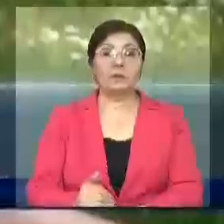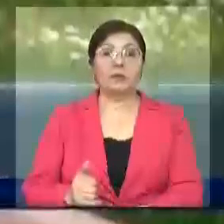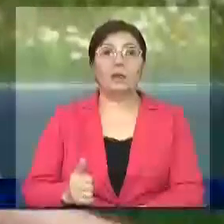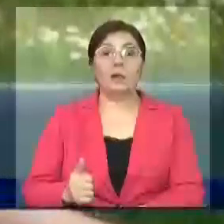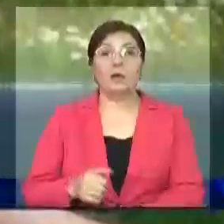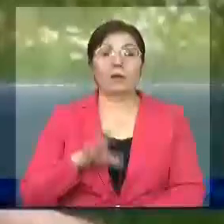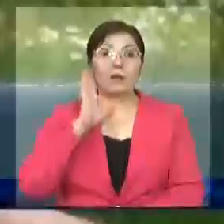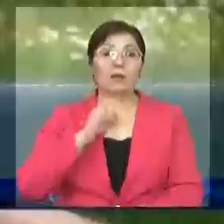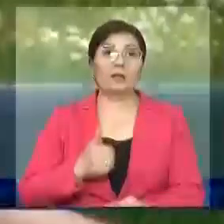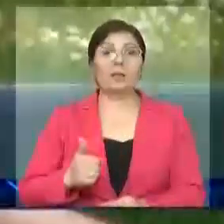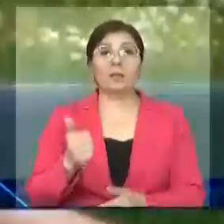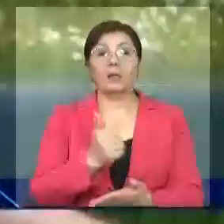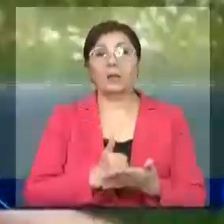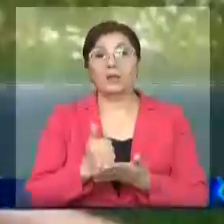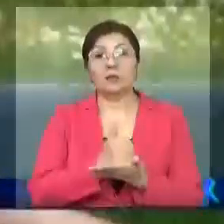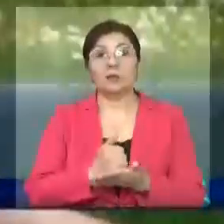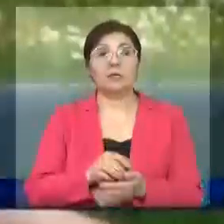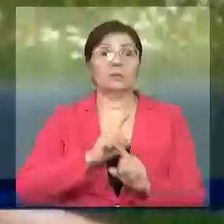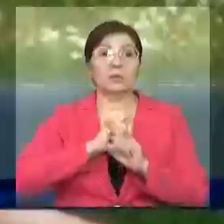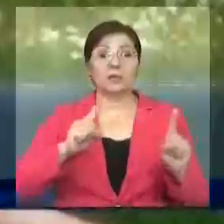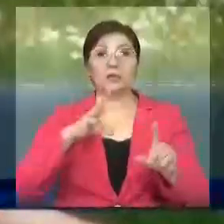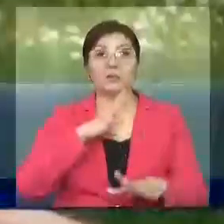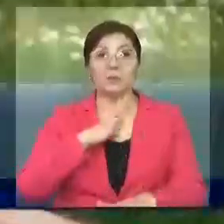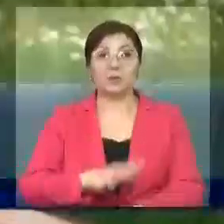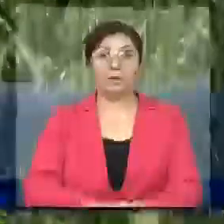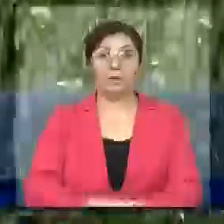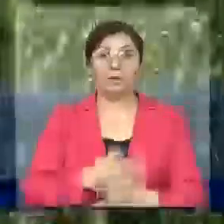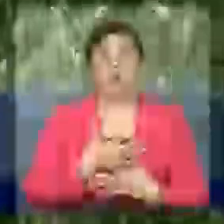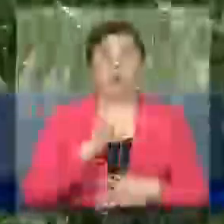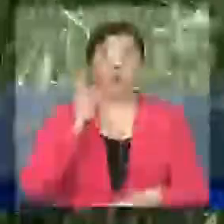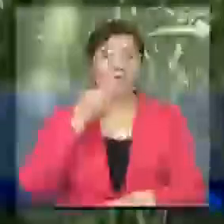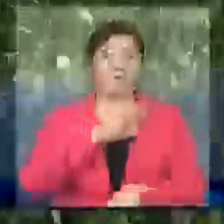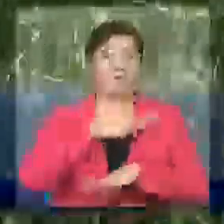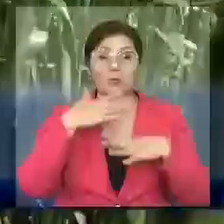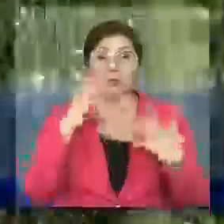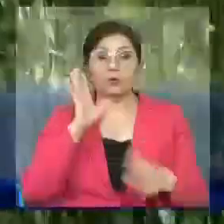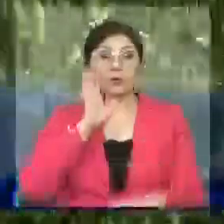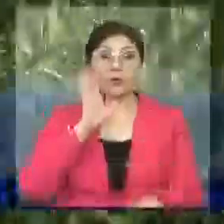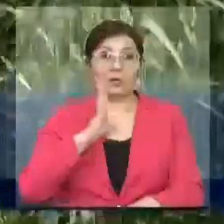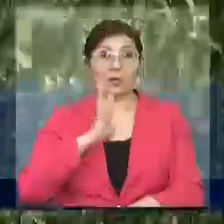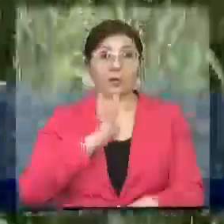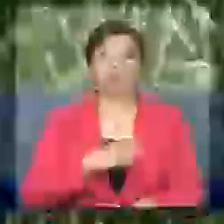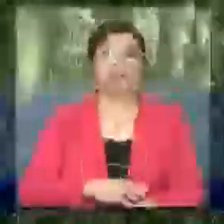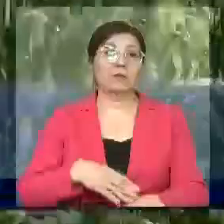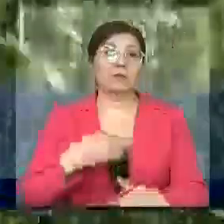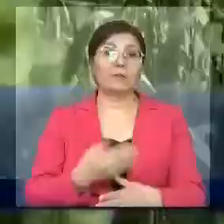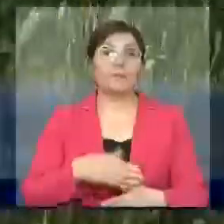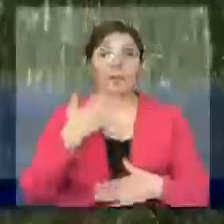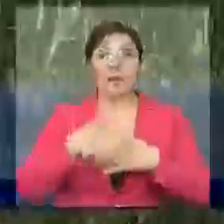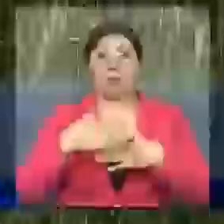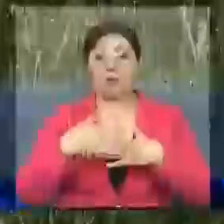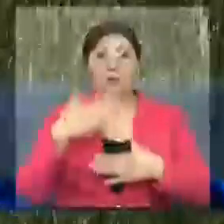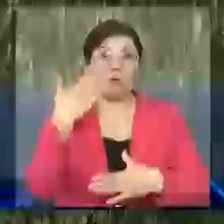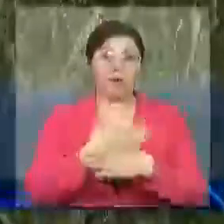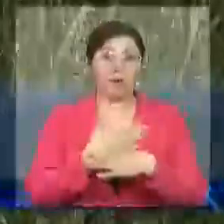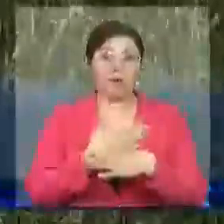влагозапас отличный вообще был. За счет осени еще много влаги было в земле. Субсидии на комбайны получили мы в полном